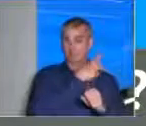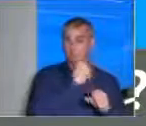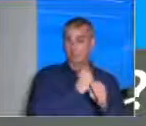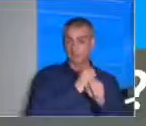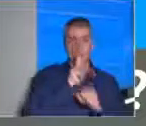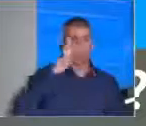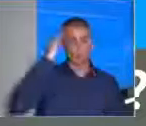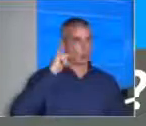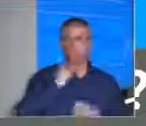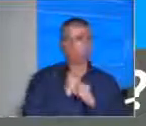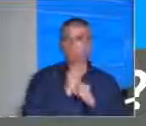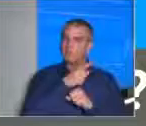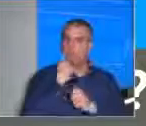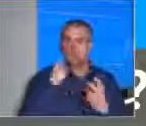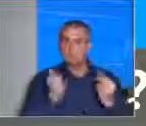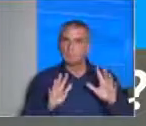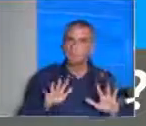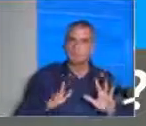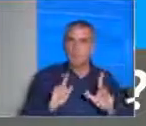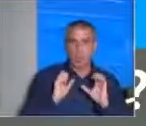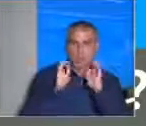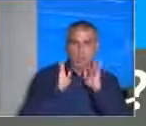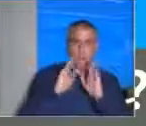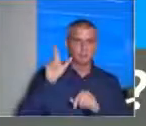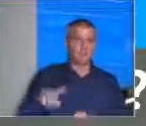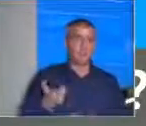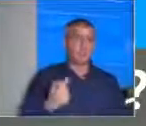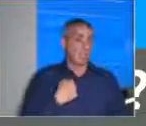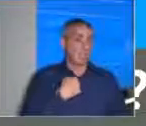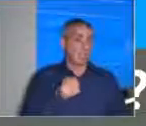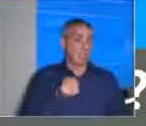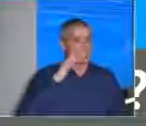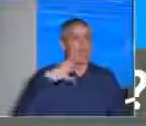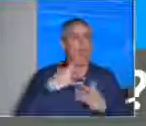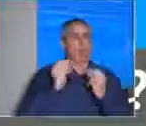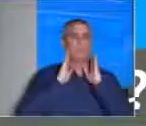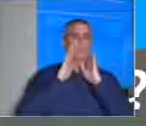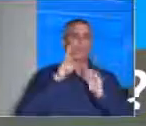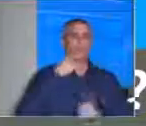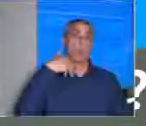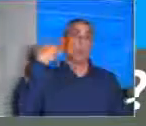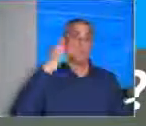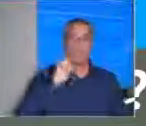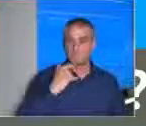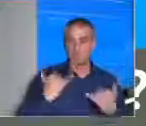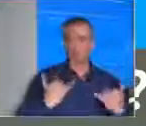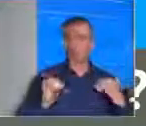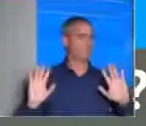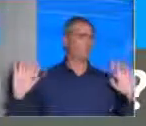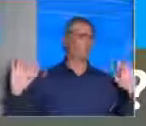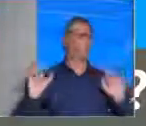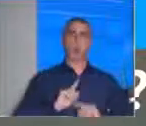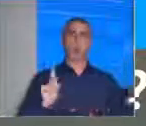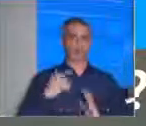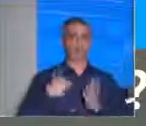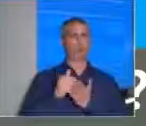של קים לא גורמים לו אפילו לפקפק? בשלב מסוים אני עלול לאבד בו אמון, הוא אומר, אבל כרגע בכלל